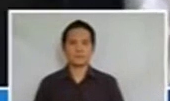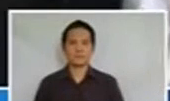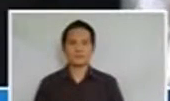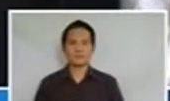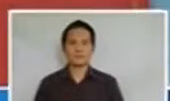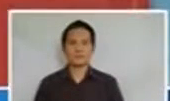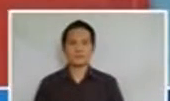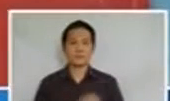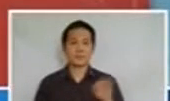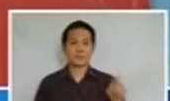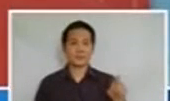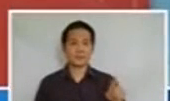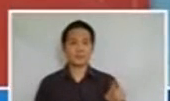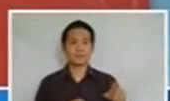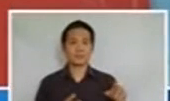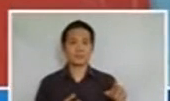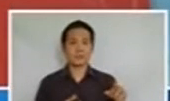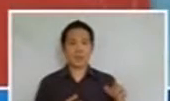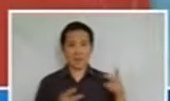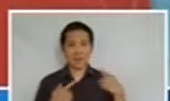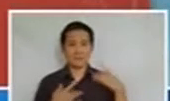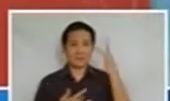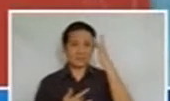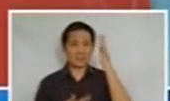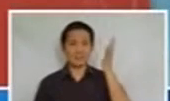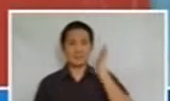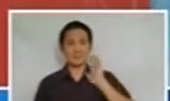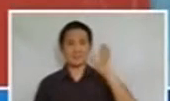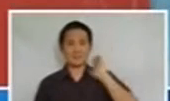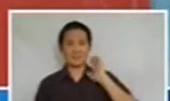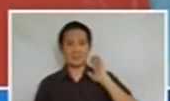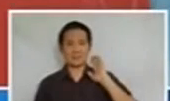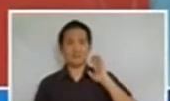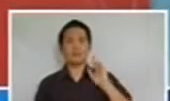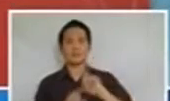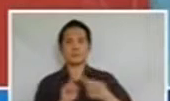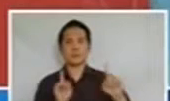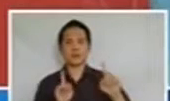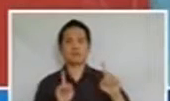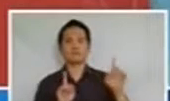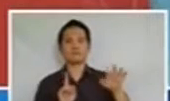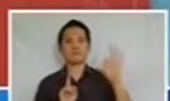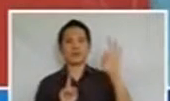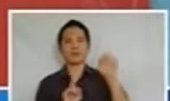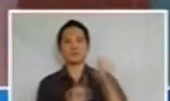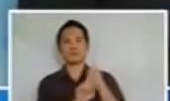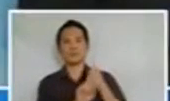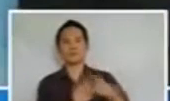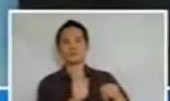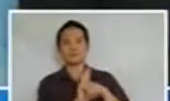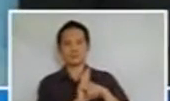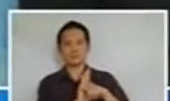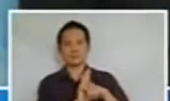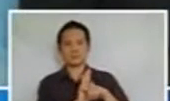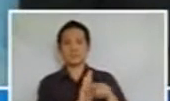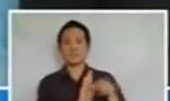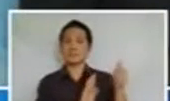Guzman. Mula naman sa PTV Davao, may ulat si Julius Pakot.